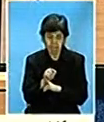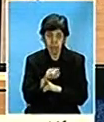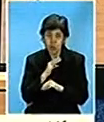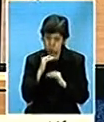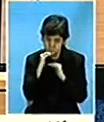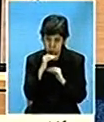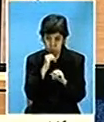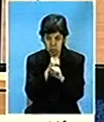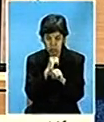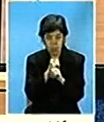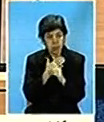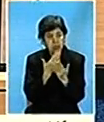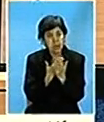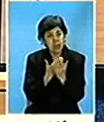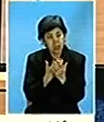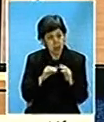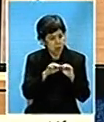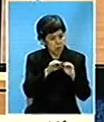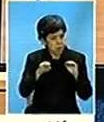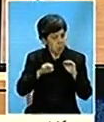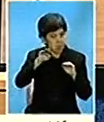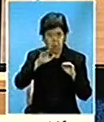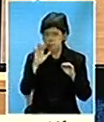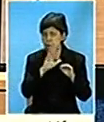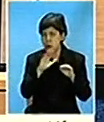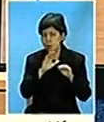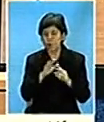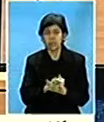ต้องไม่มีการปรับฐานให้สูงเพิ่มขึ้นไปอีก